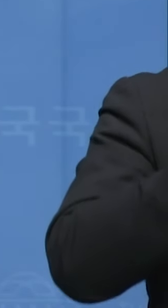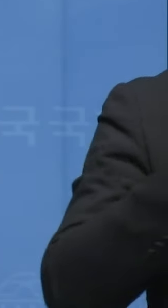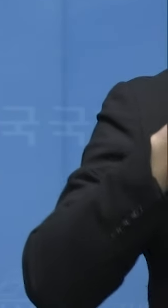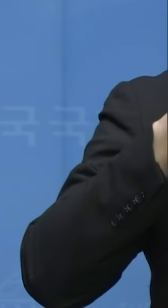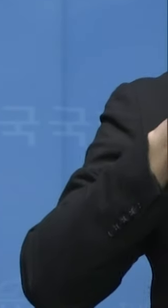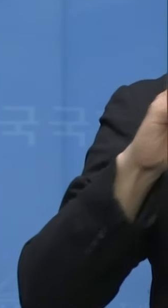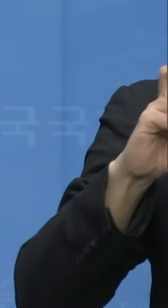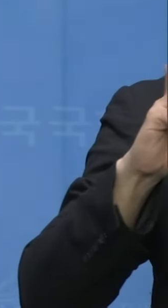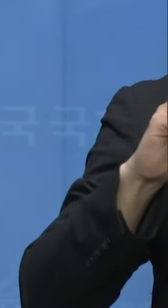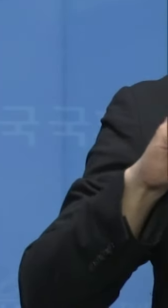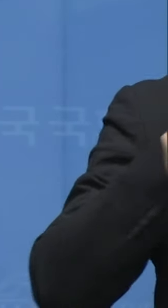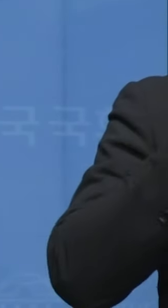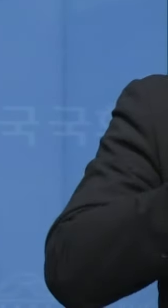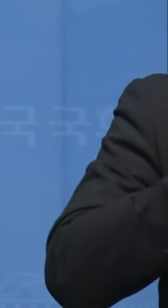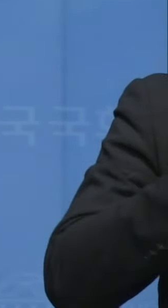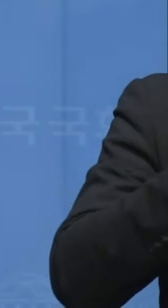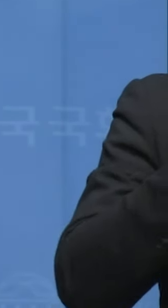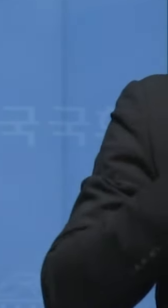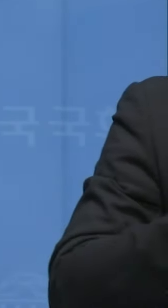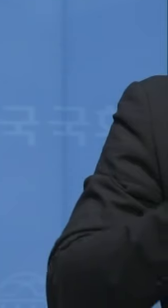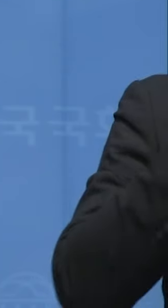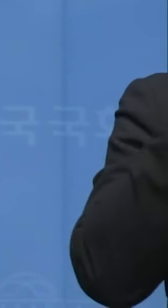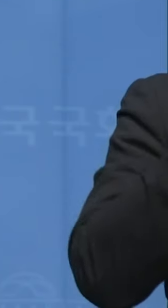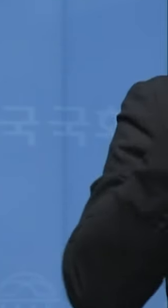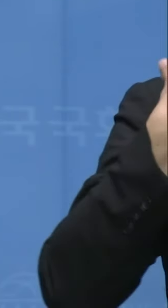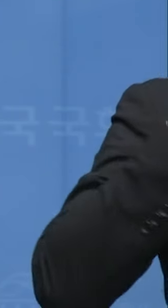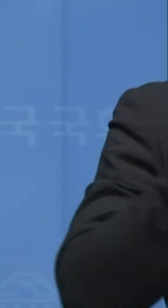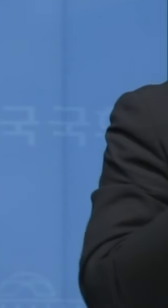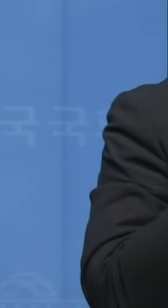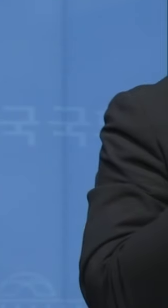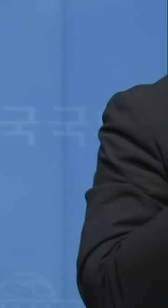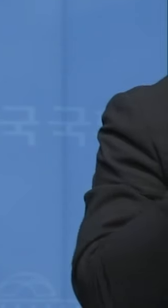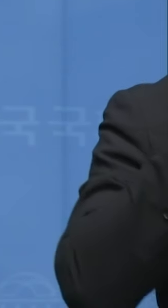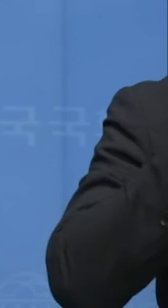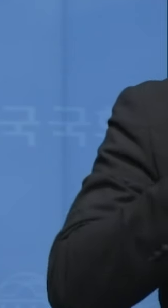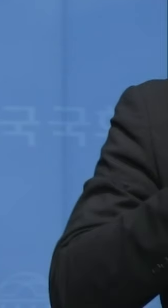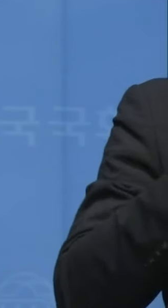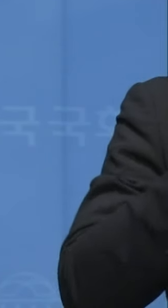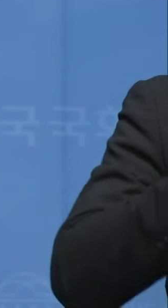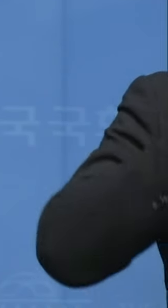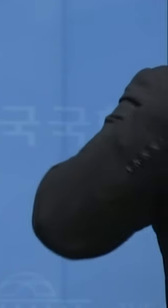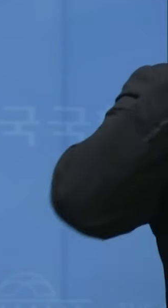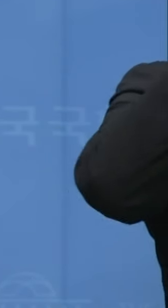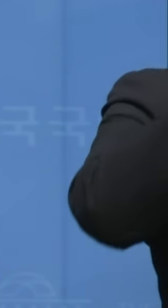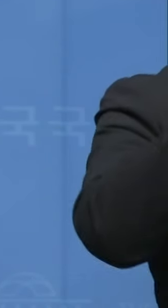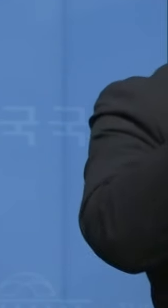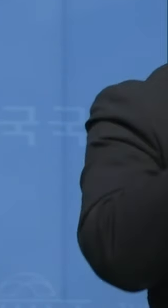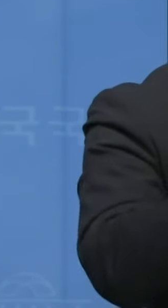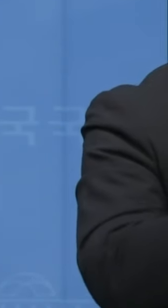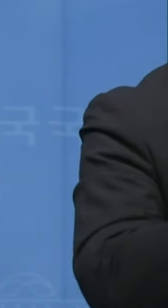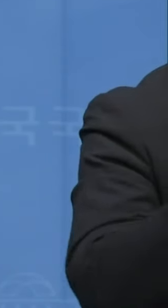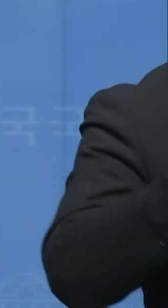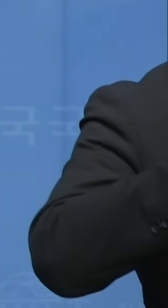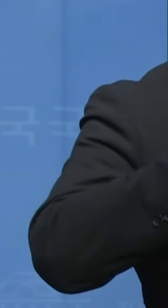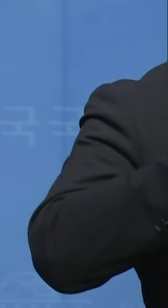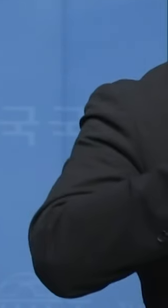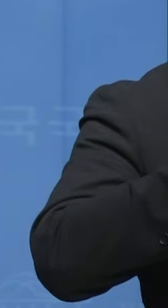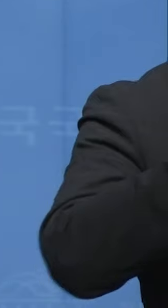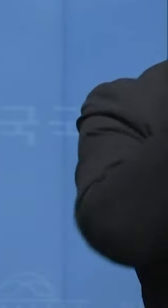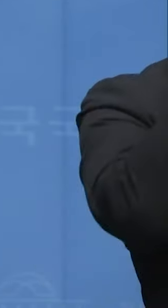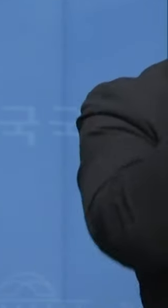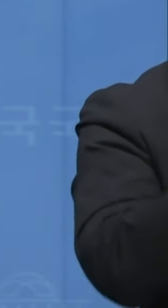FC 의욕 사건을 지휘했습니다 해당 사건의 기소는 터이 없는 억지 기소라는 비판에도